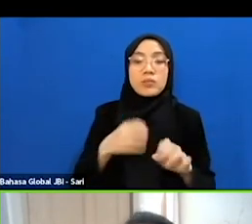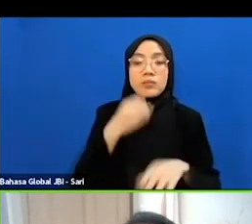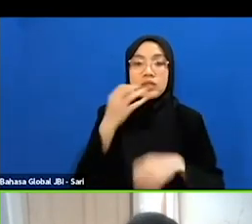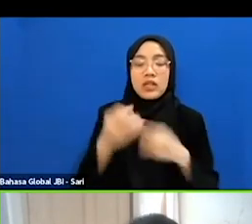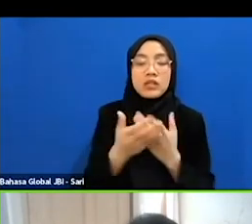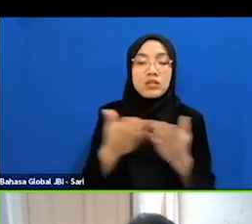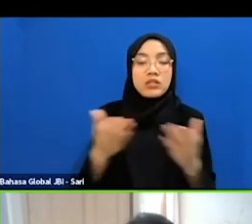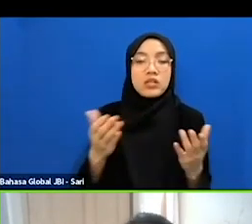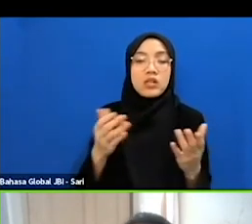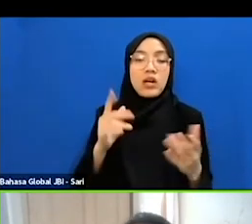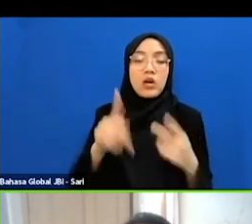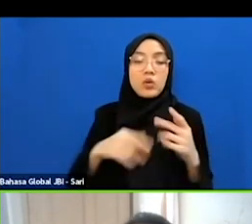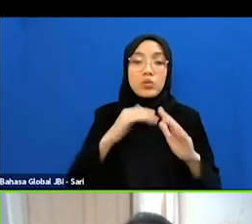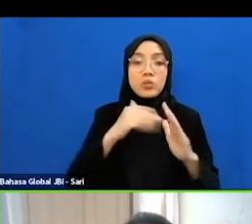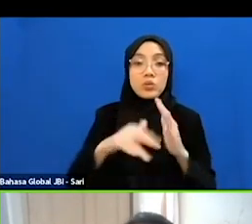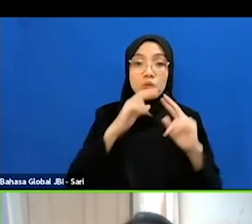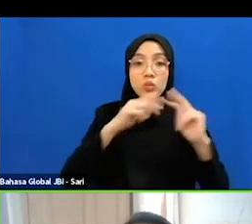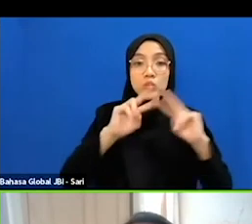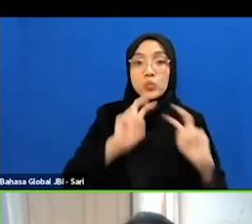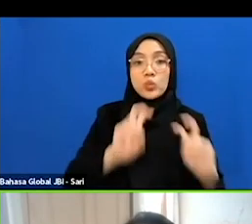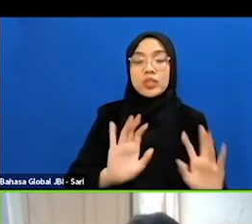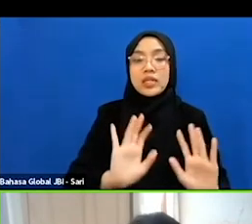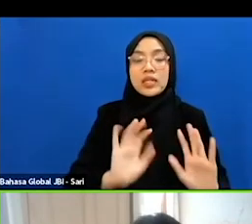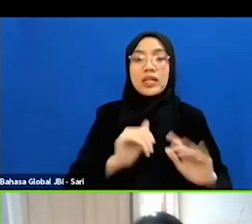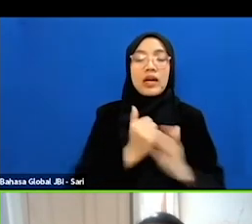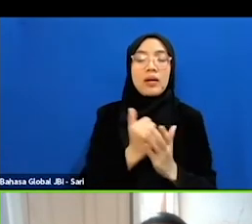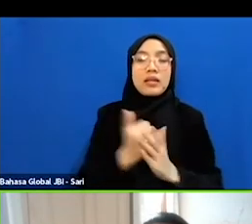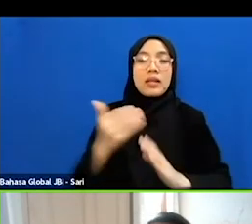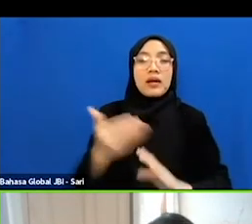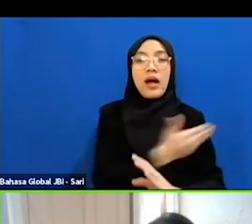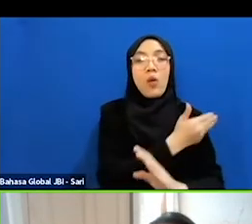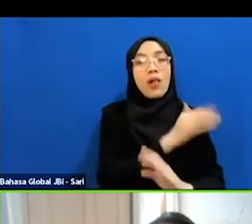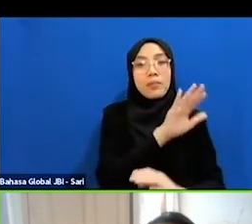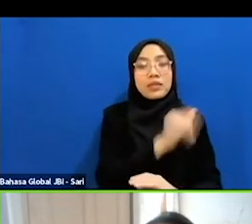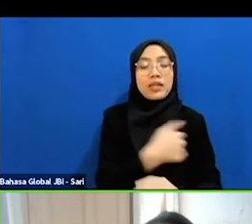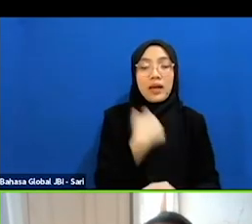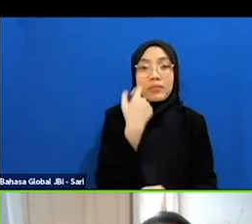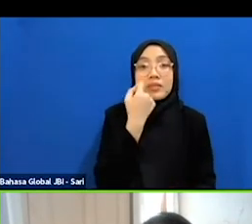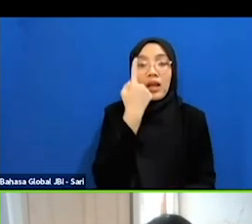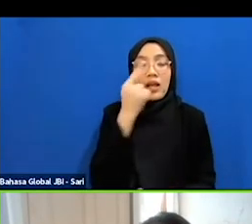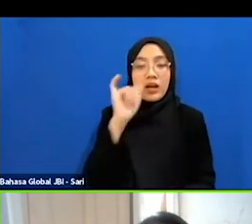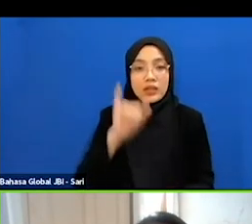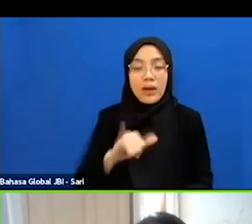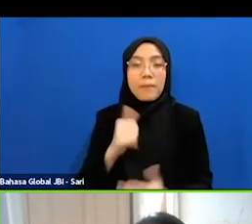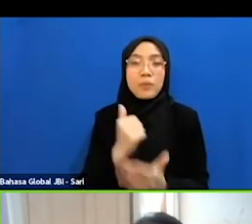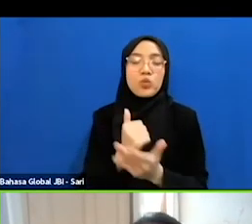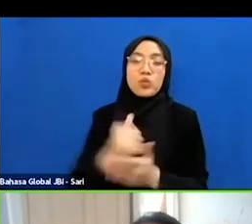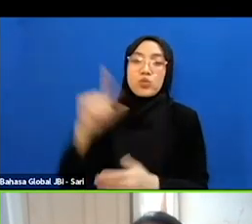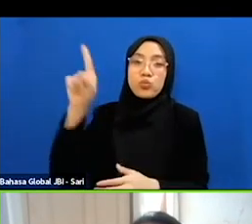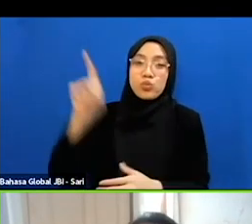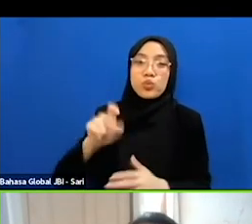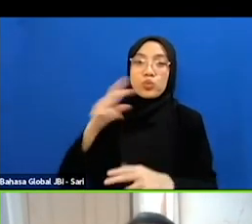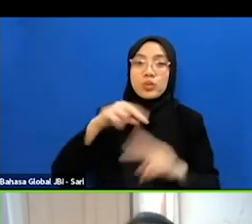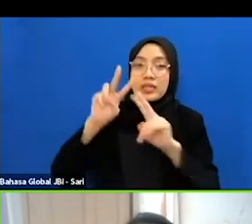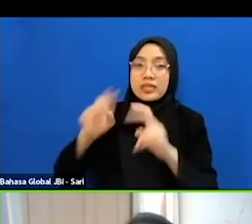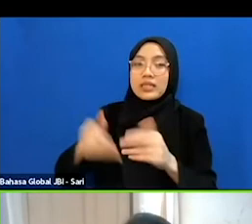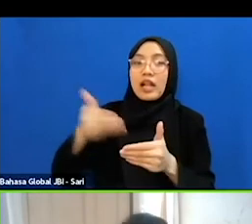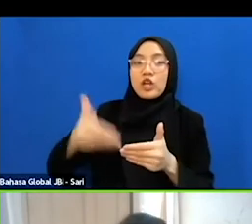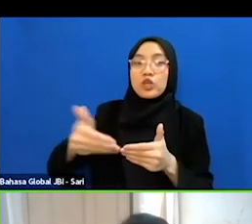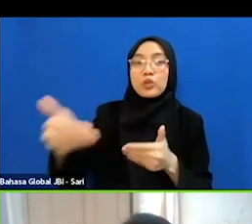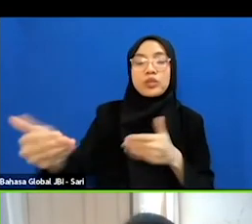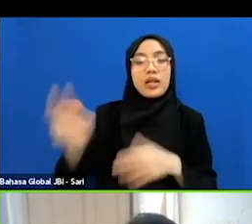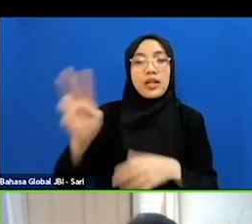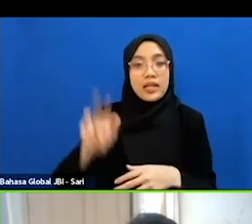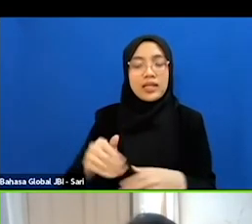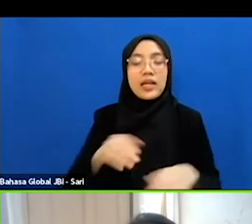bahwa memang studi ini merupakan studi awalan dan kami sangat menyadari bahwa sangat diperlukan riset lanjutan dan memang